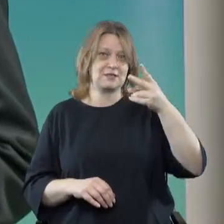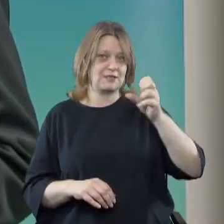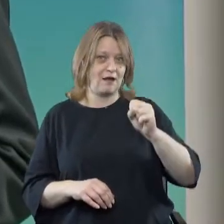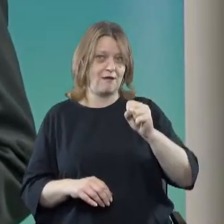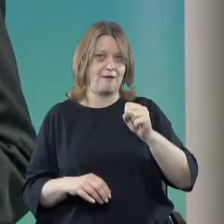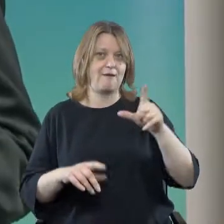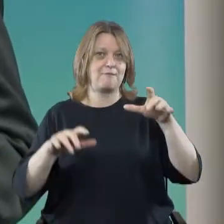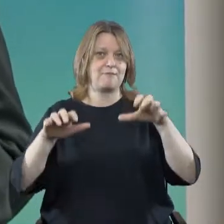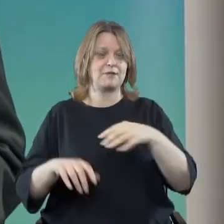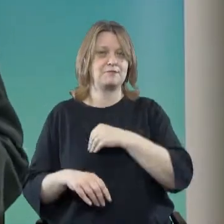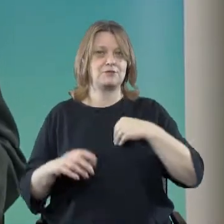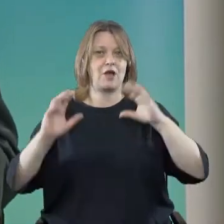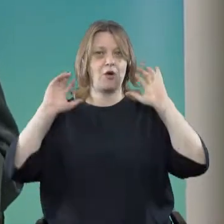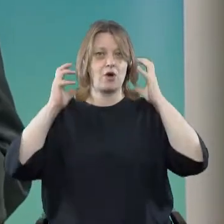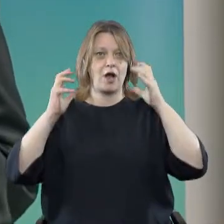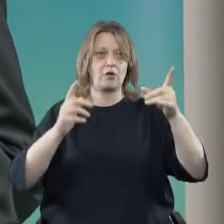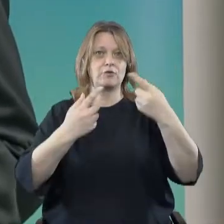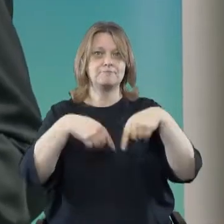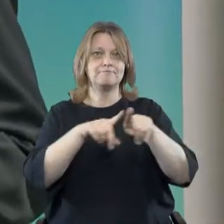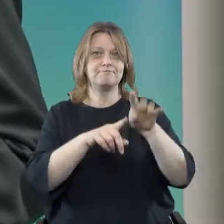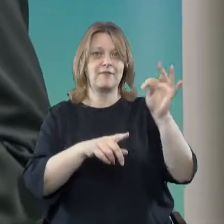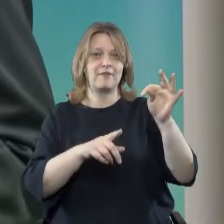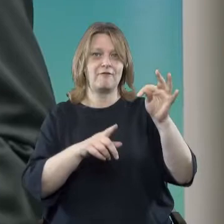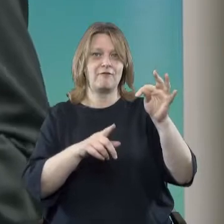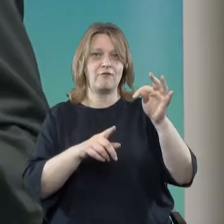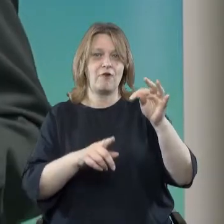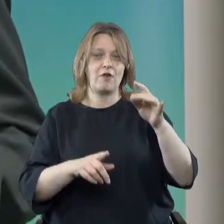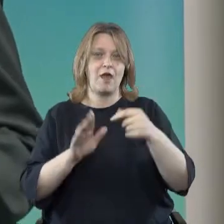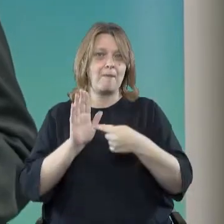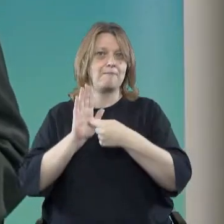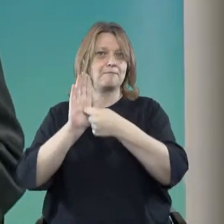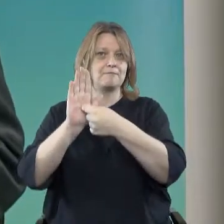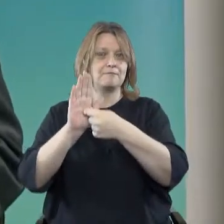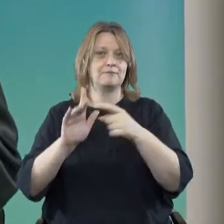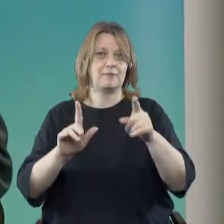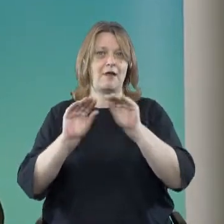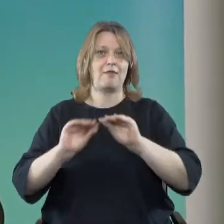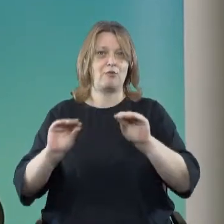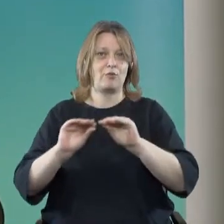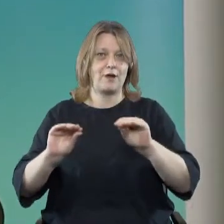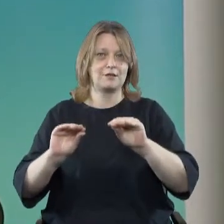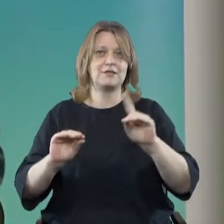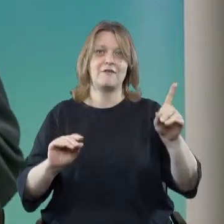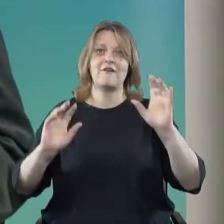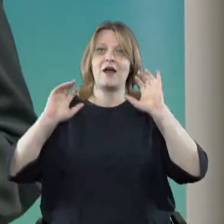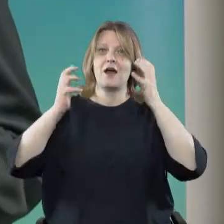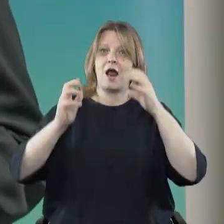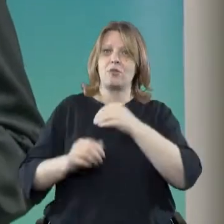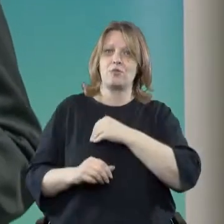Radio wypełnia swoją misję edukacyjną. Na antenach Polskiego